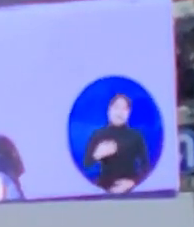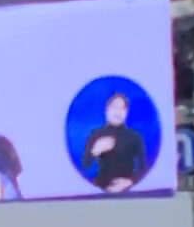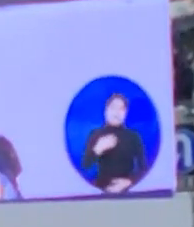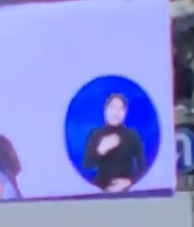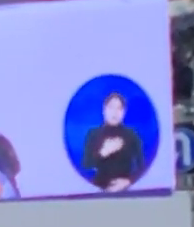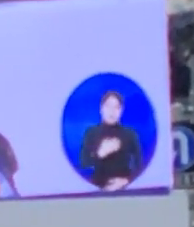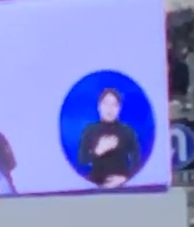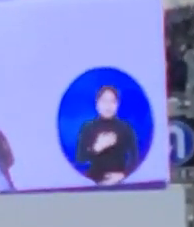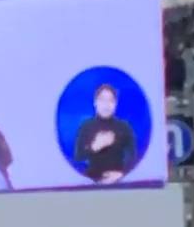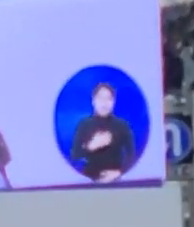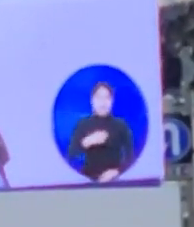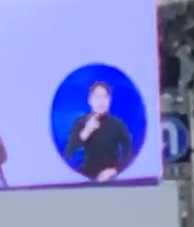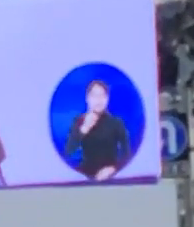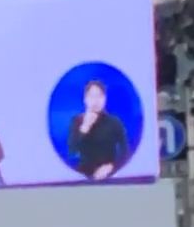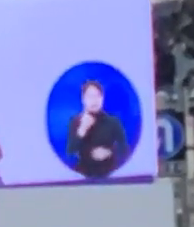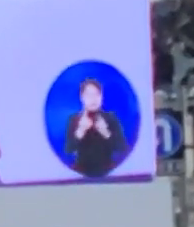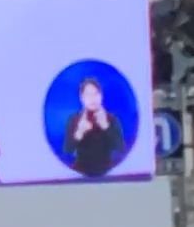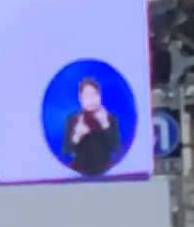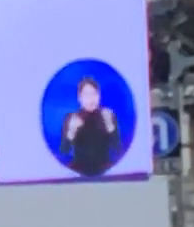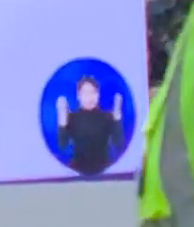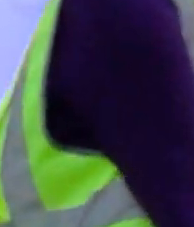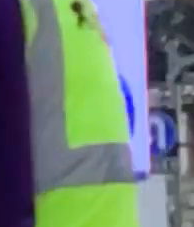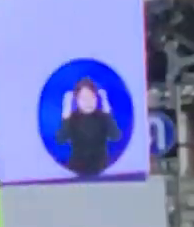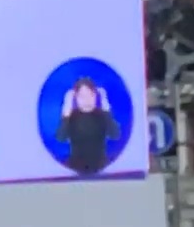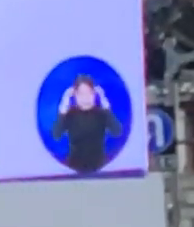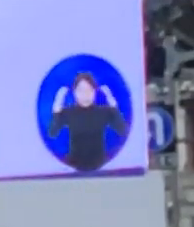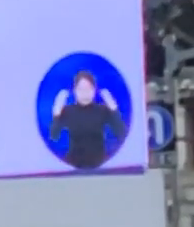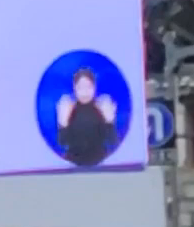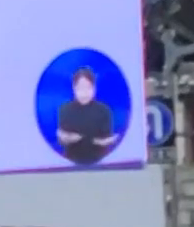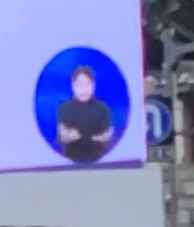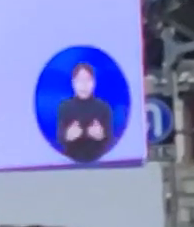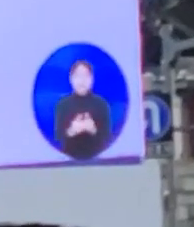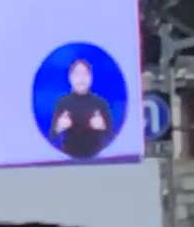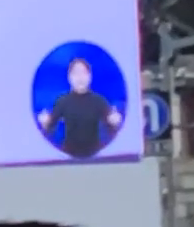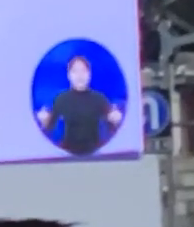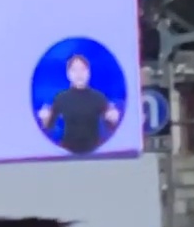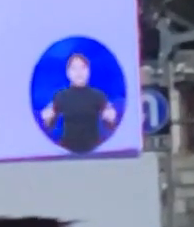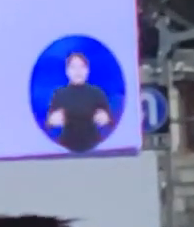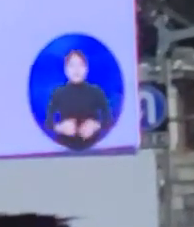없는 처참한 고통을 안긴 이들이여,